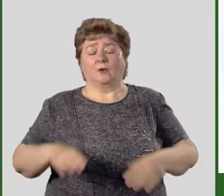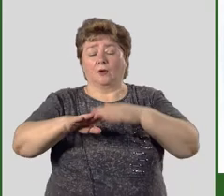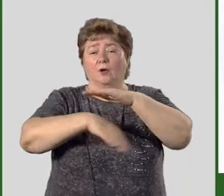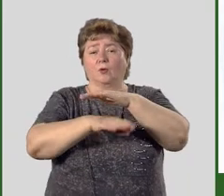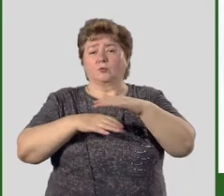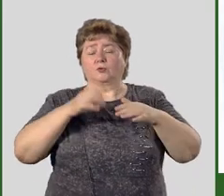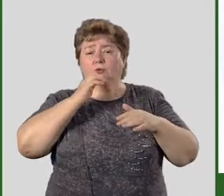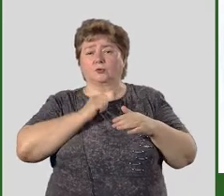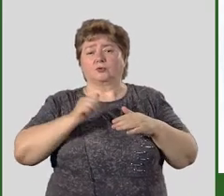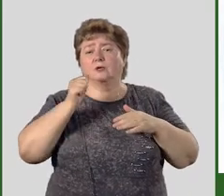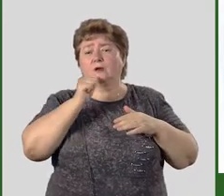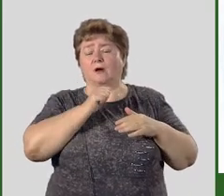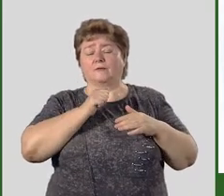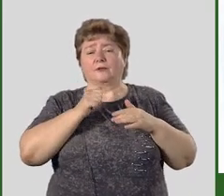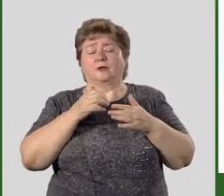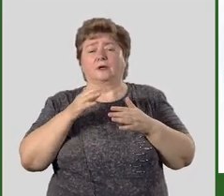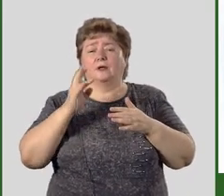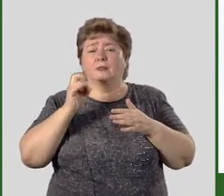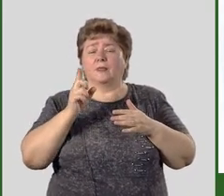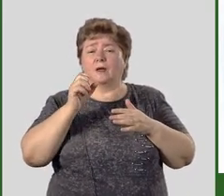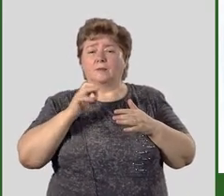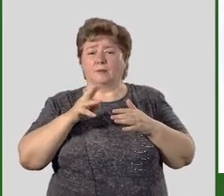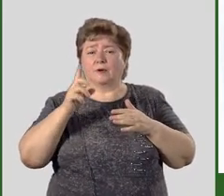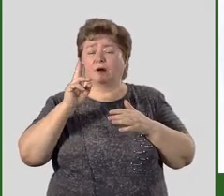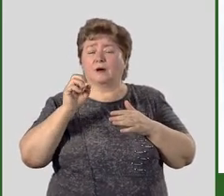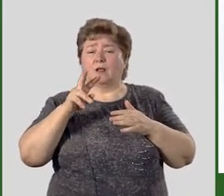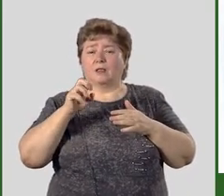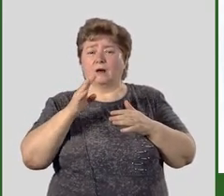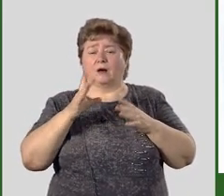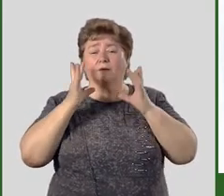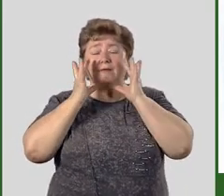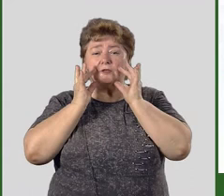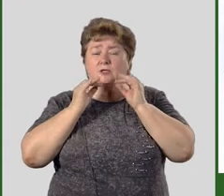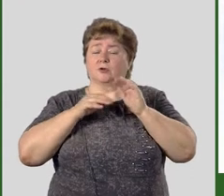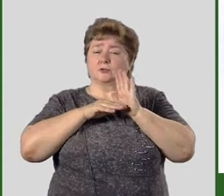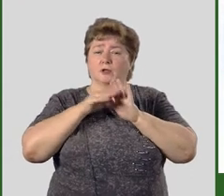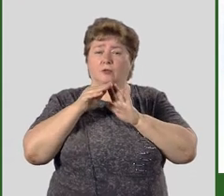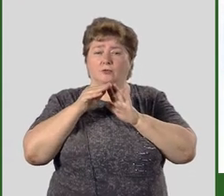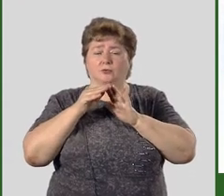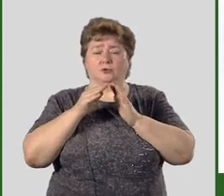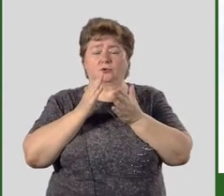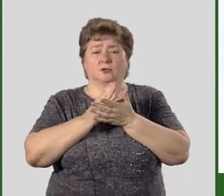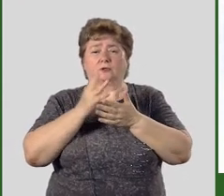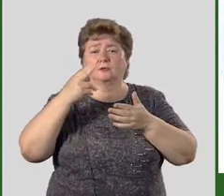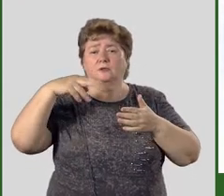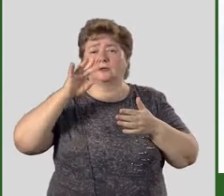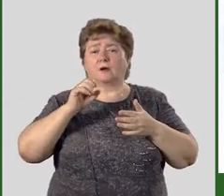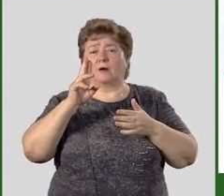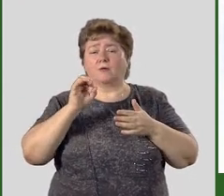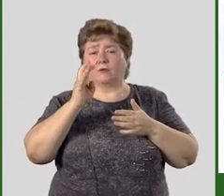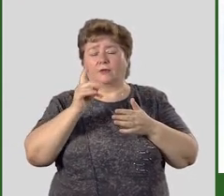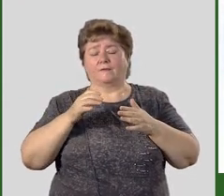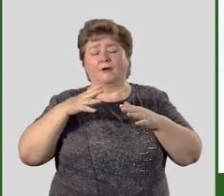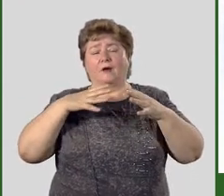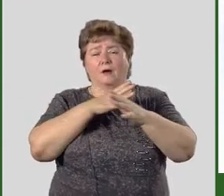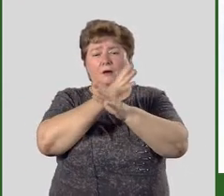Пустыни Южной Африки, Намиб и Калахари, увлажняются лучше. В Драконовых горах и